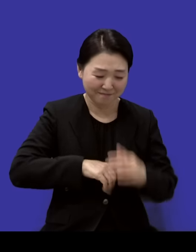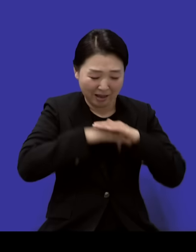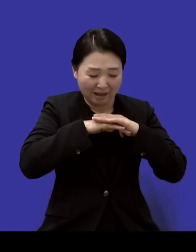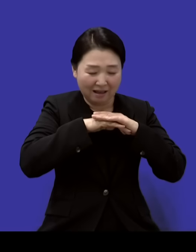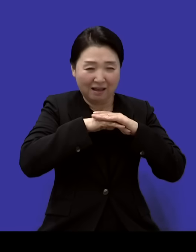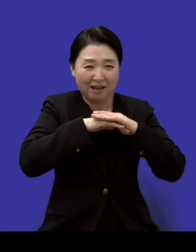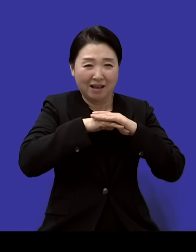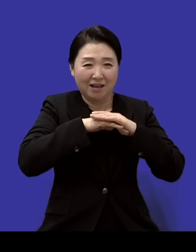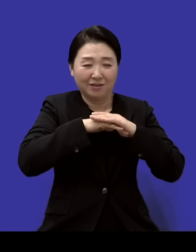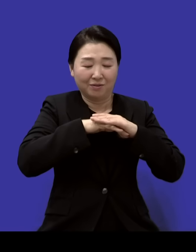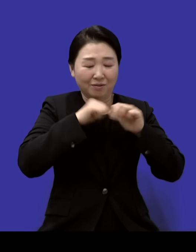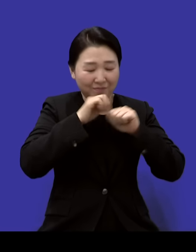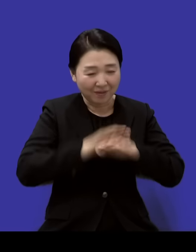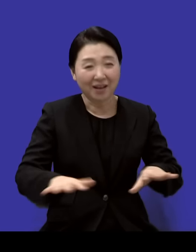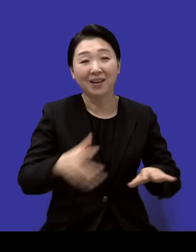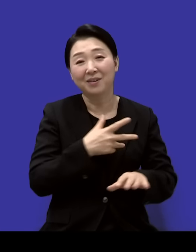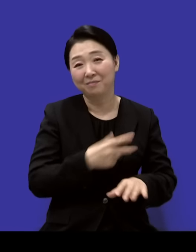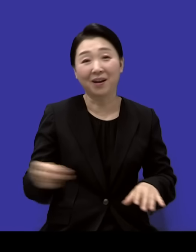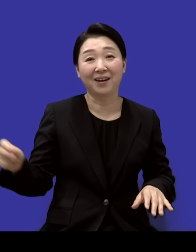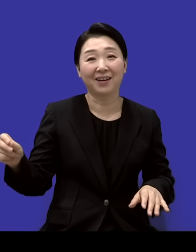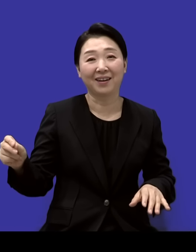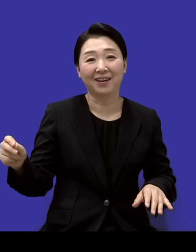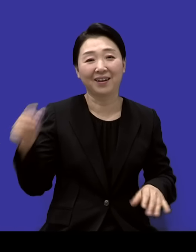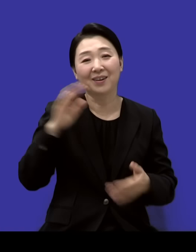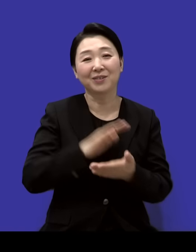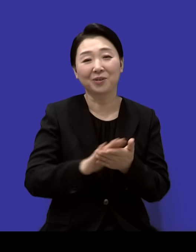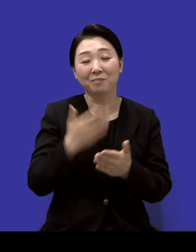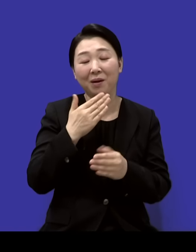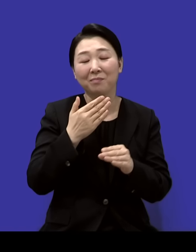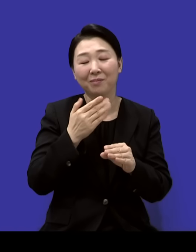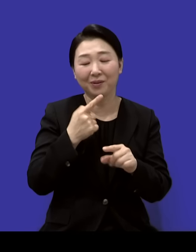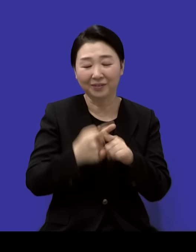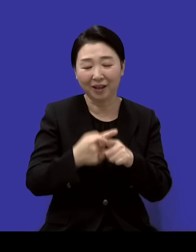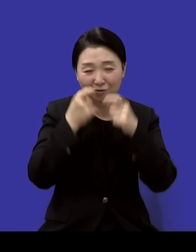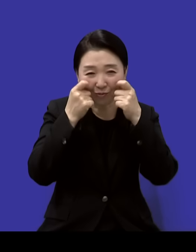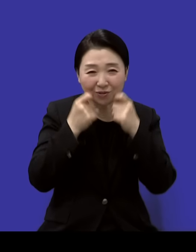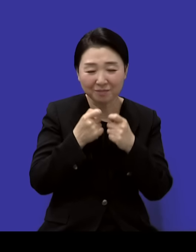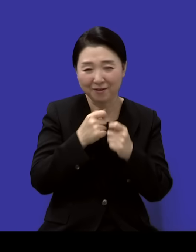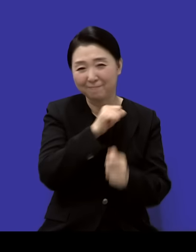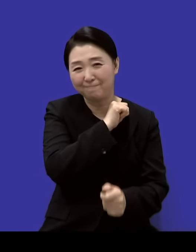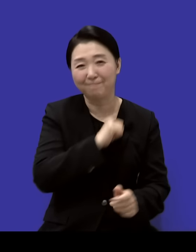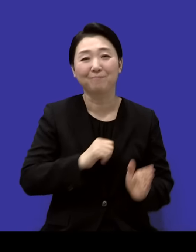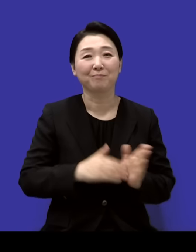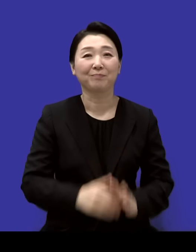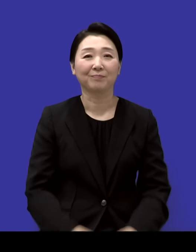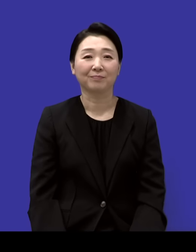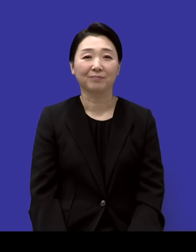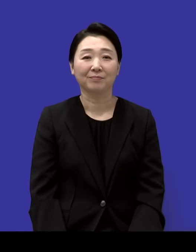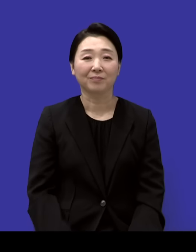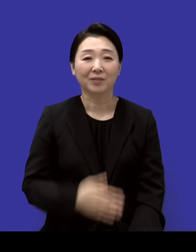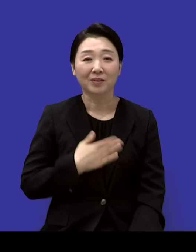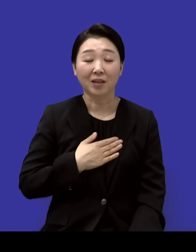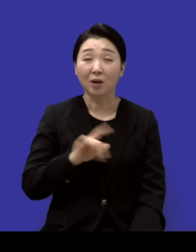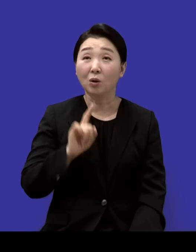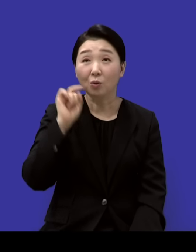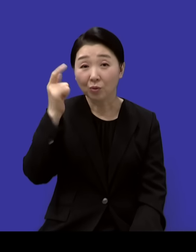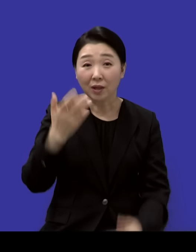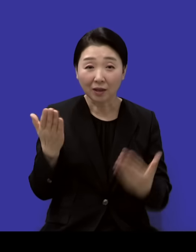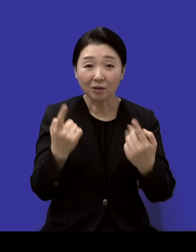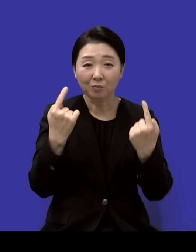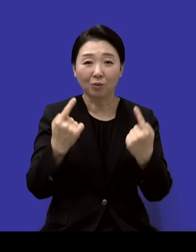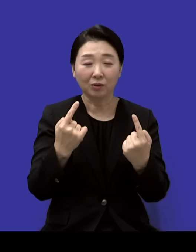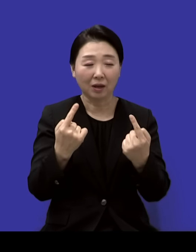응어리가 팡 뚫리면서 예. 밥 먹다 눈물이 나는데 그걸 참느라고 막 휴지로 그렇지. 내가 어떤 위대한 일을 해도 이 두